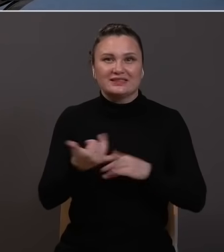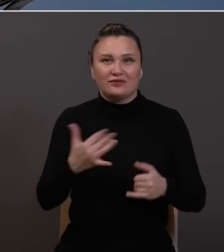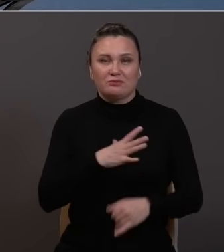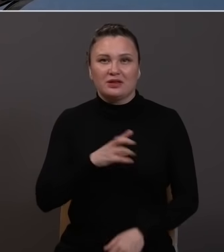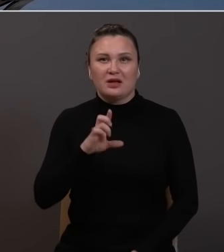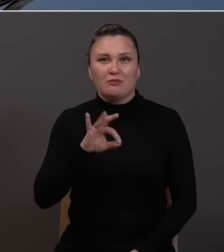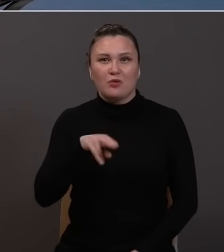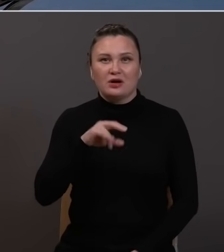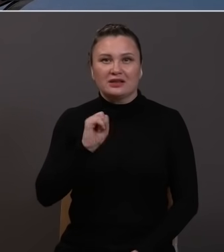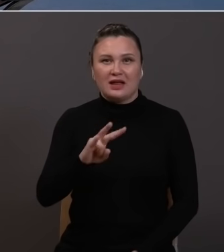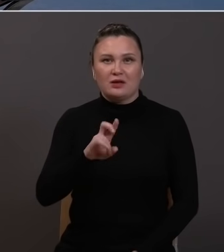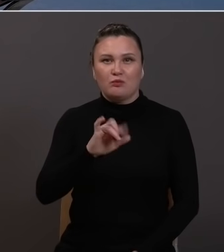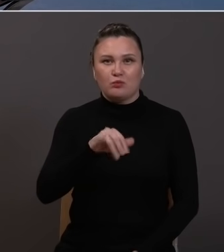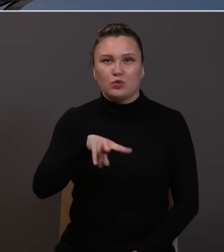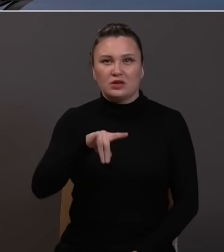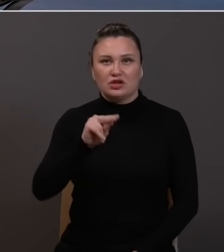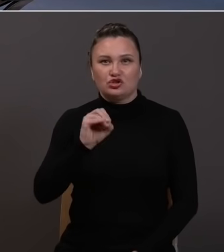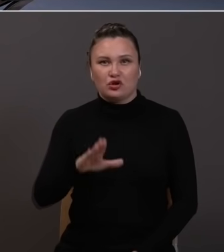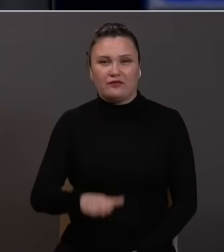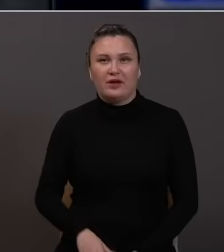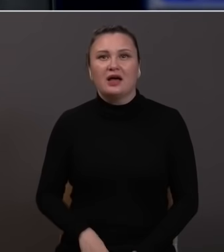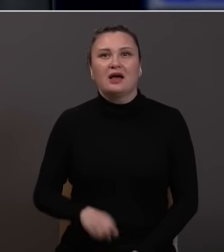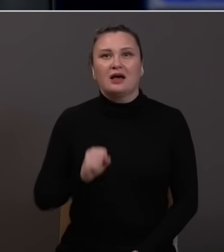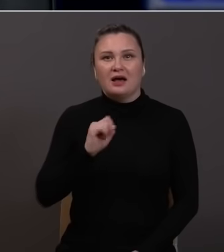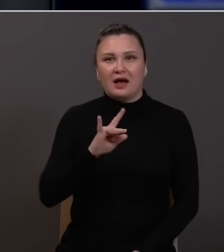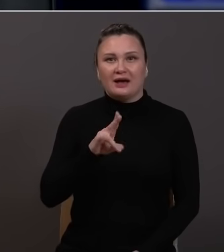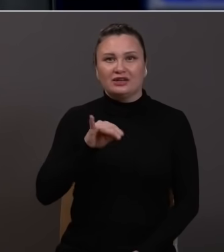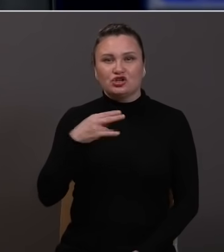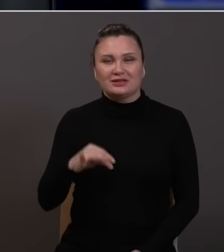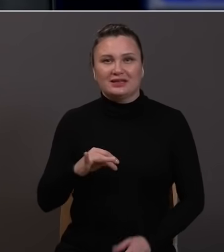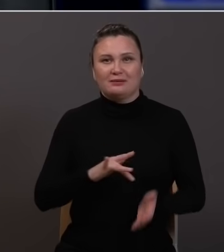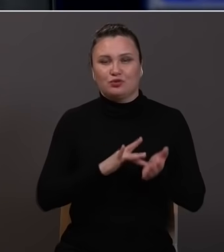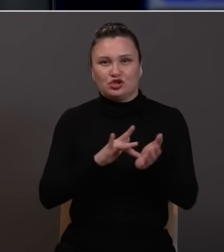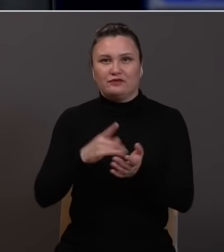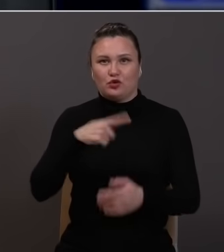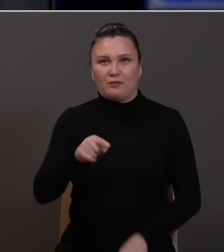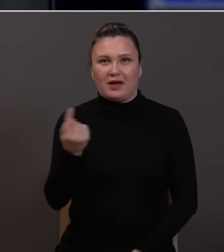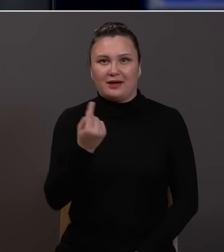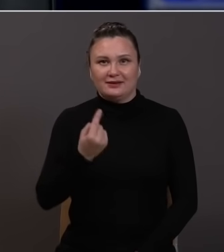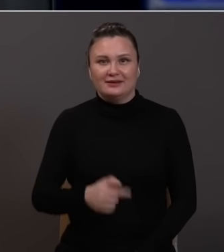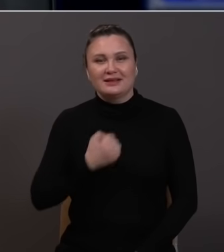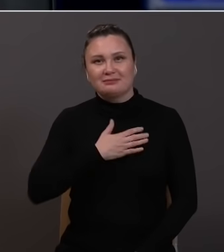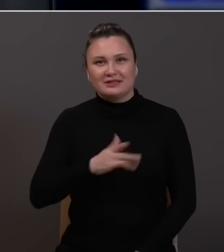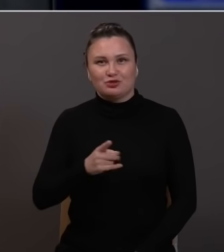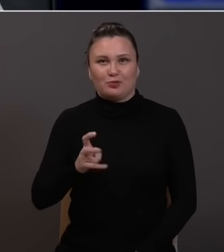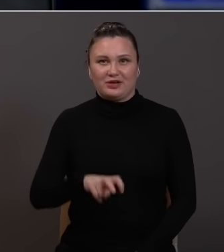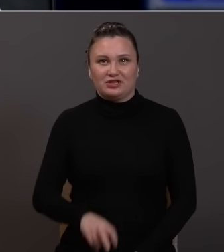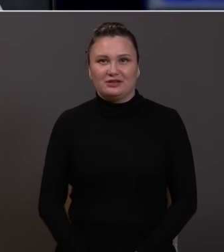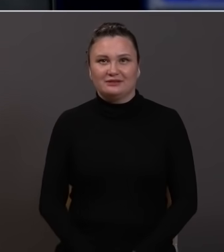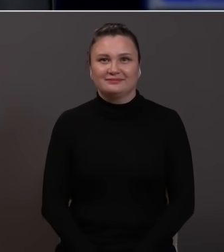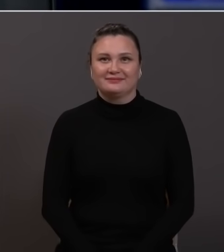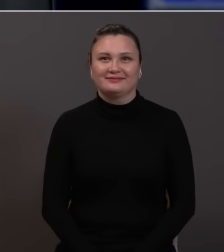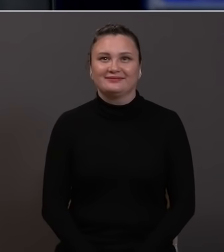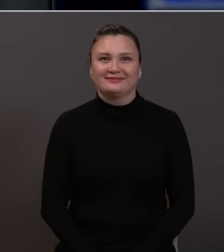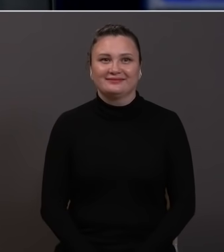был Богдан Булычев, арктический блогер номер один, путешественник и исследователь. Богдан, спасибо, что пришли сегодня к нам. Спасибо вам большое. А